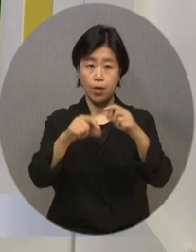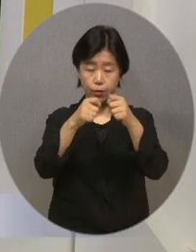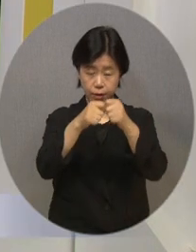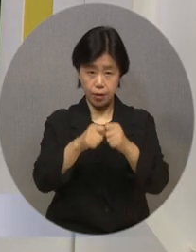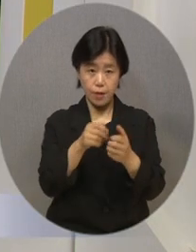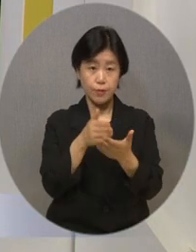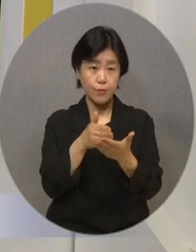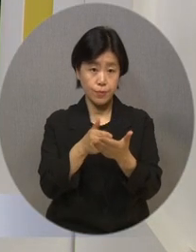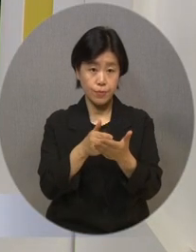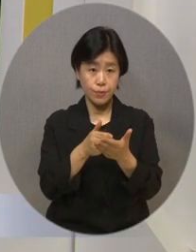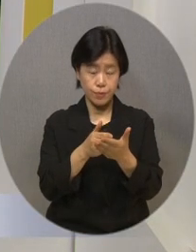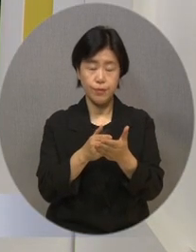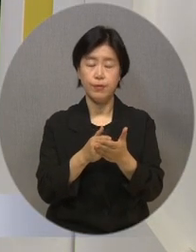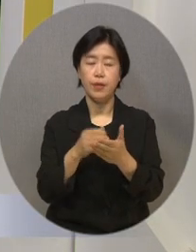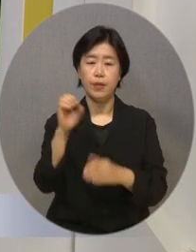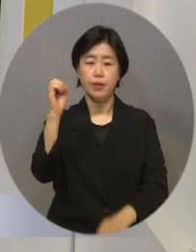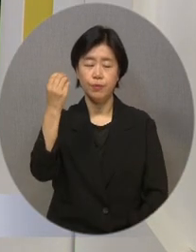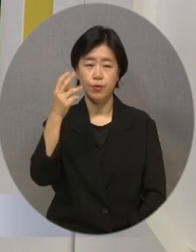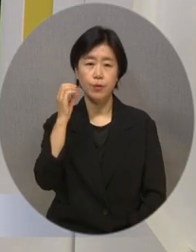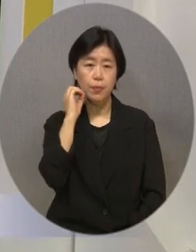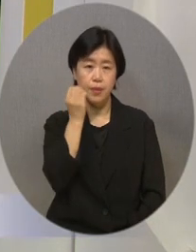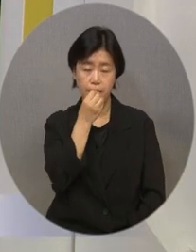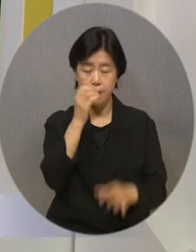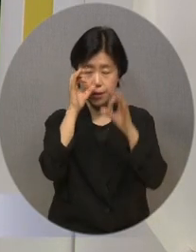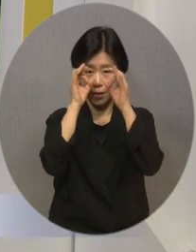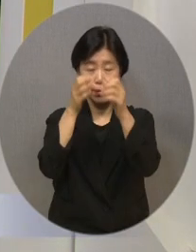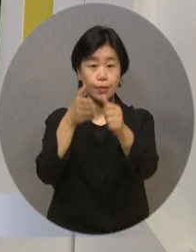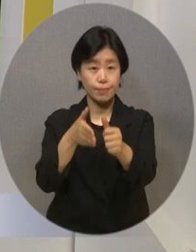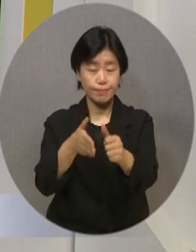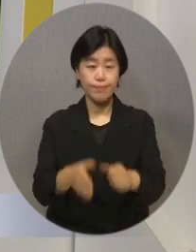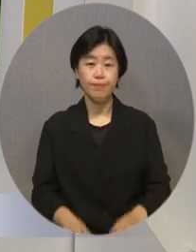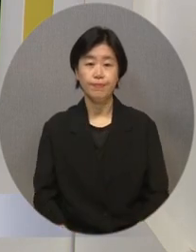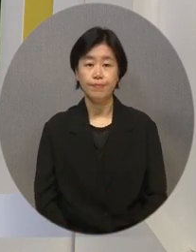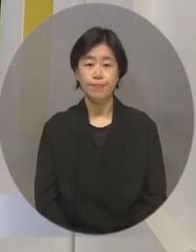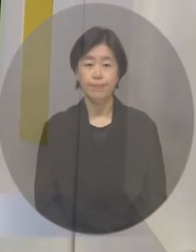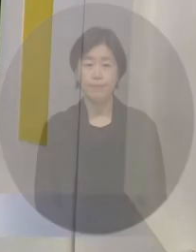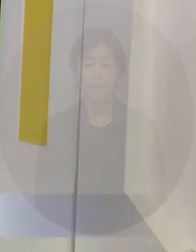자세한 뉴스는 장애인 신문과 웰페어뉴스 홈페이지를 통해 확인할 수 있습니다